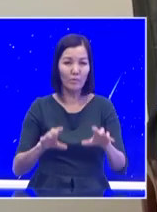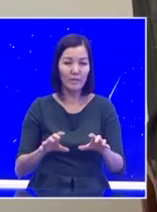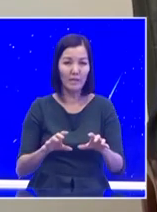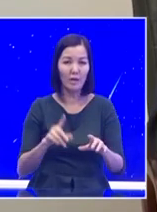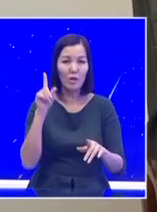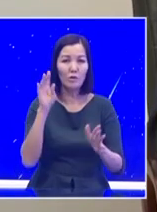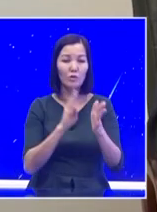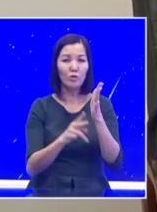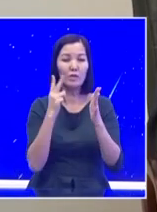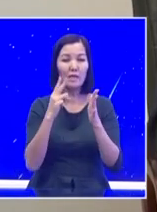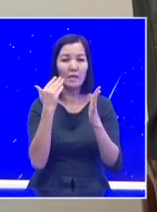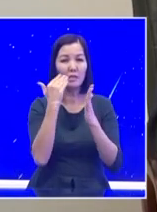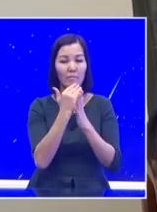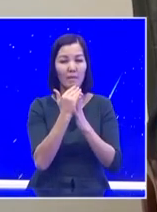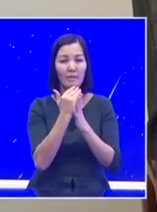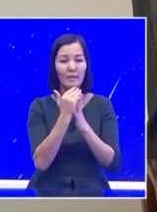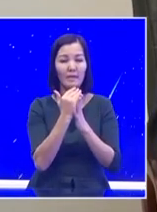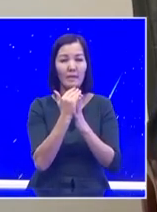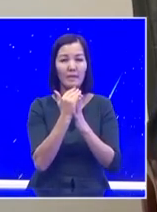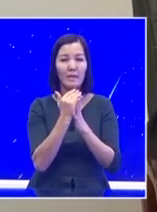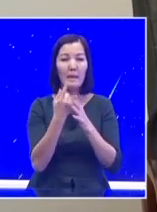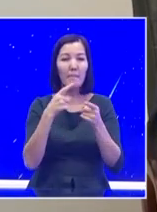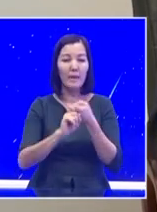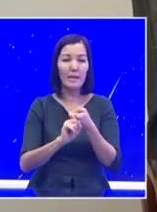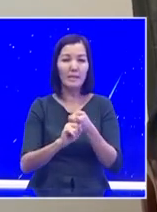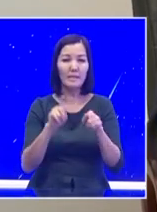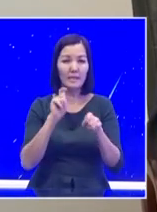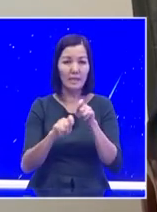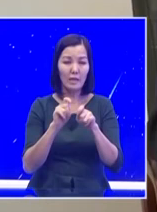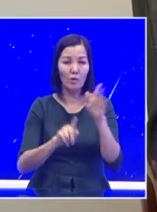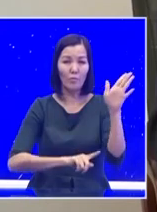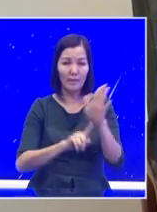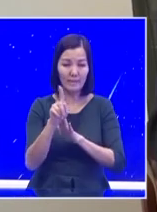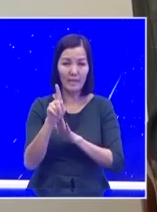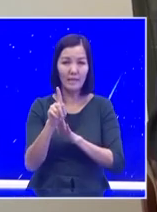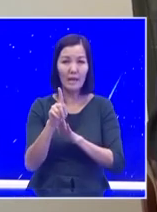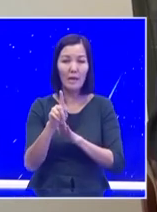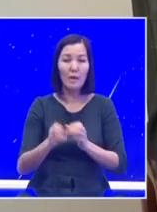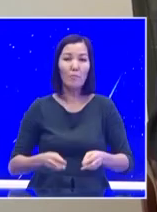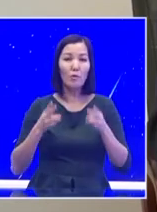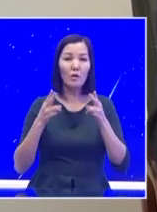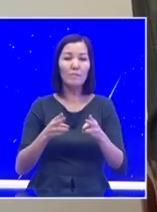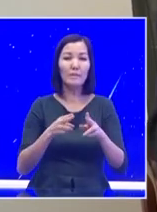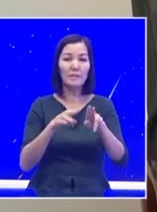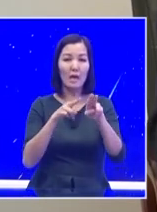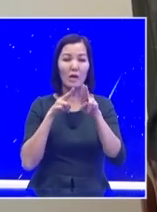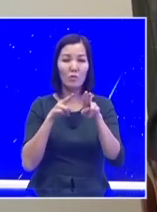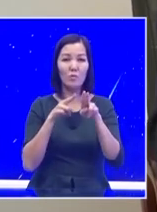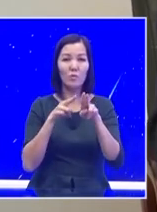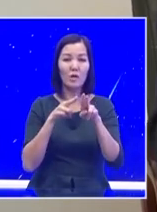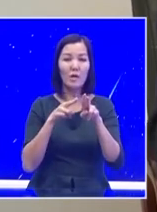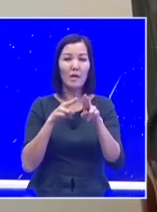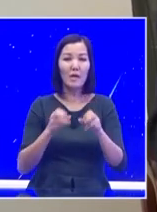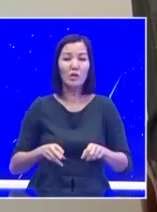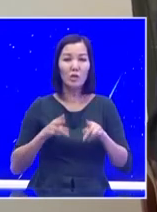кодексінің 192-ші бабының 2-ші бөлігіне сәйкес тергеу амалдары басталды. Бұл қылмыс қарулы қарақшылық санатына